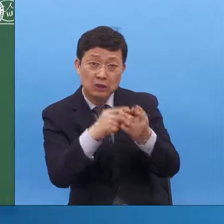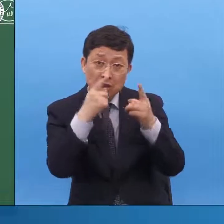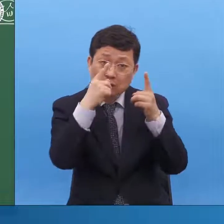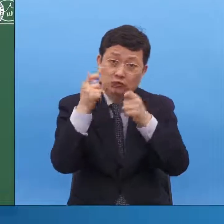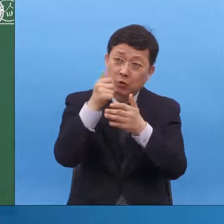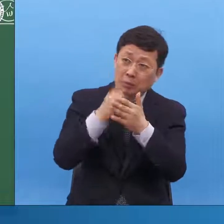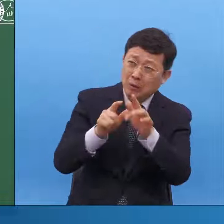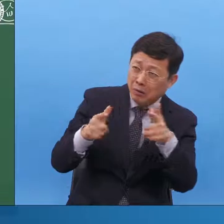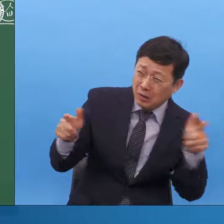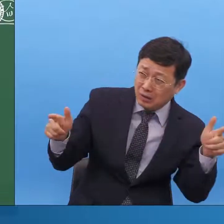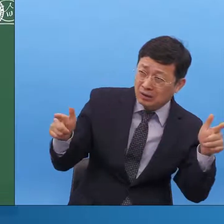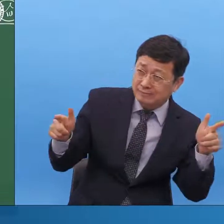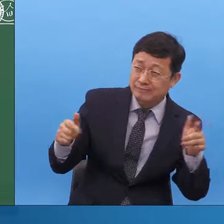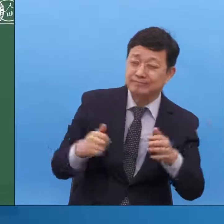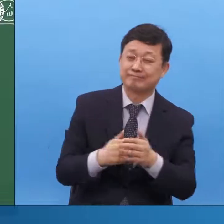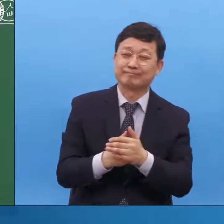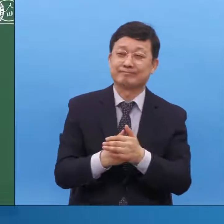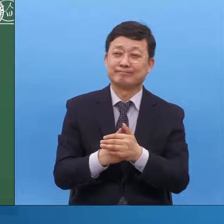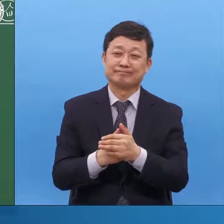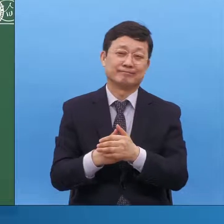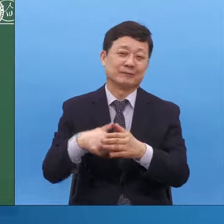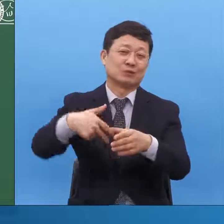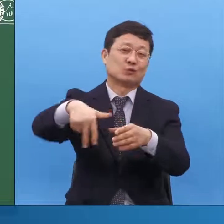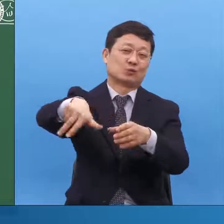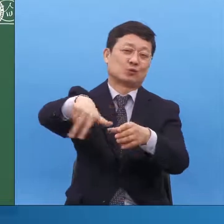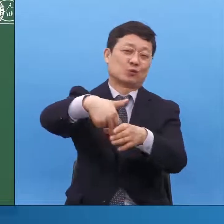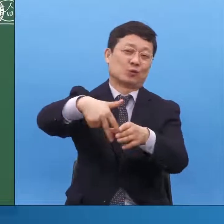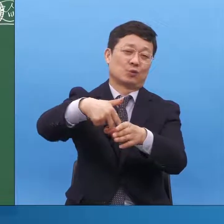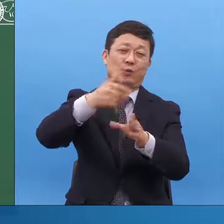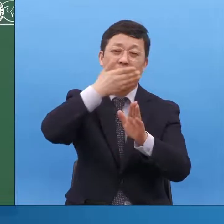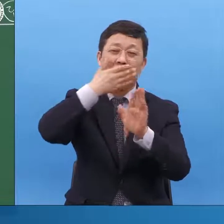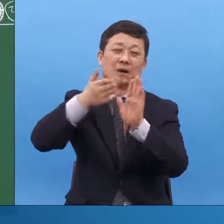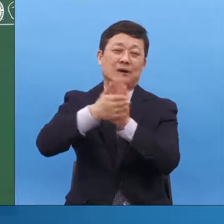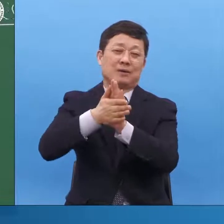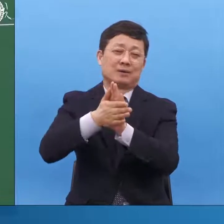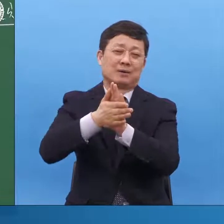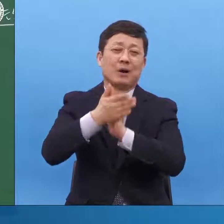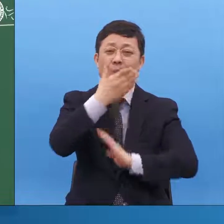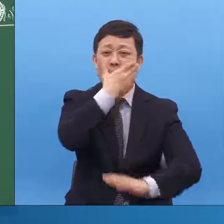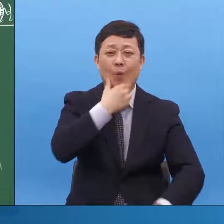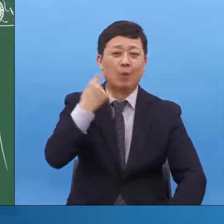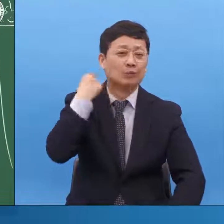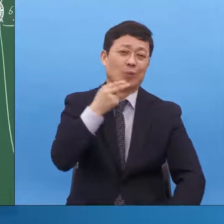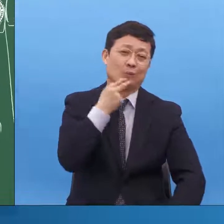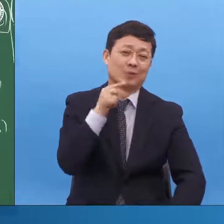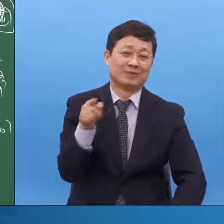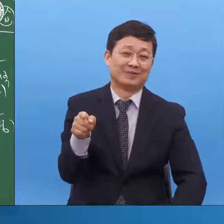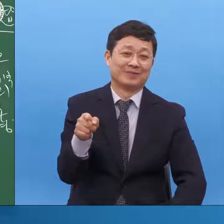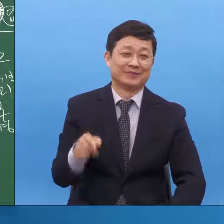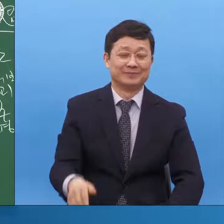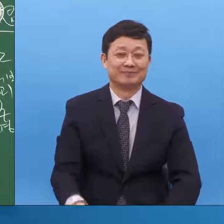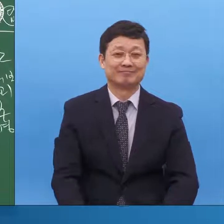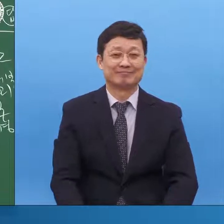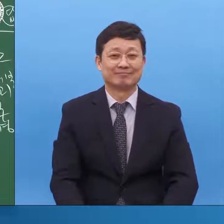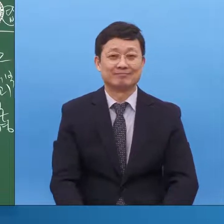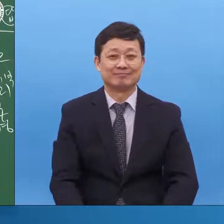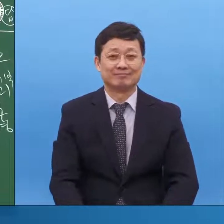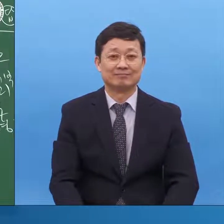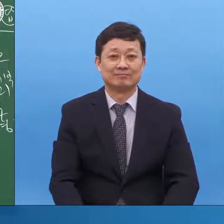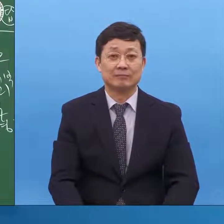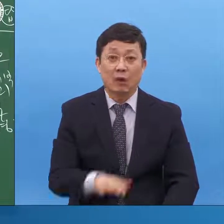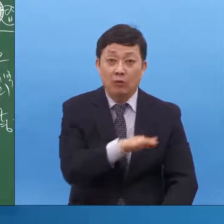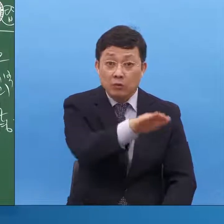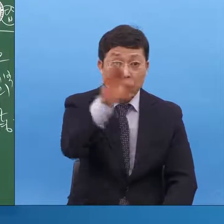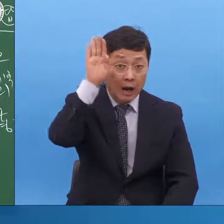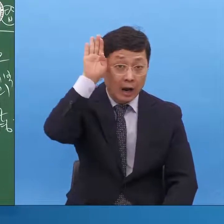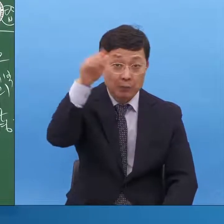종교지 복음이 아닙니다. Even now, people inside the church who are always raising problems and causing trials, it's because it's not the gospel for them, it's religion. 이거는 그냥 얘기 아니에요. 여러분들이